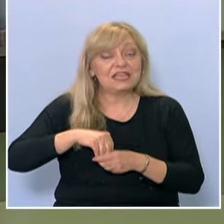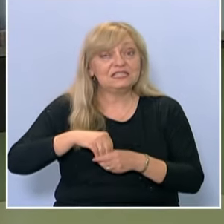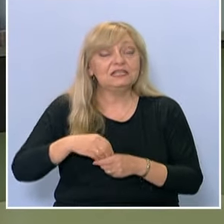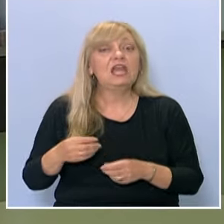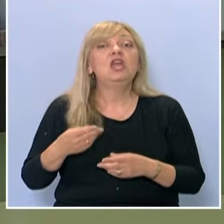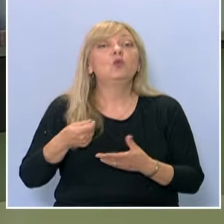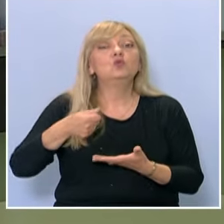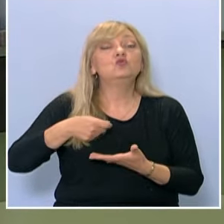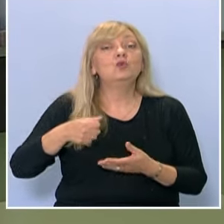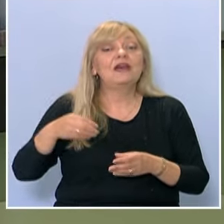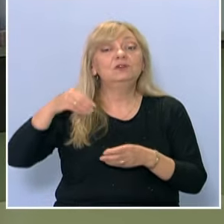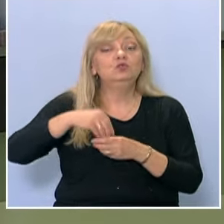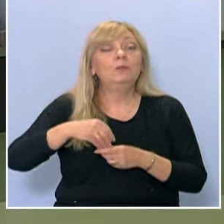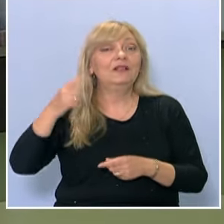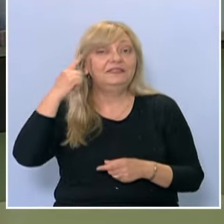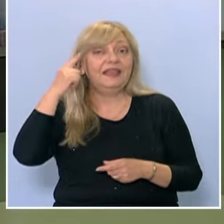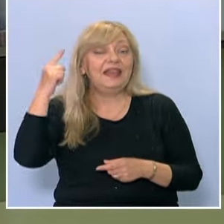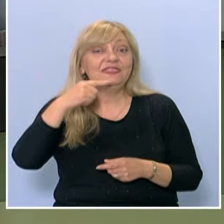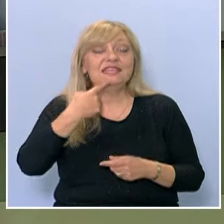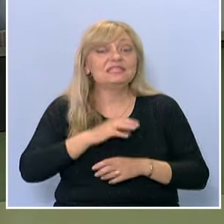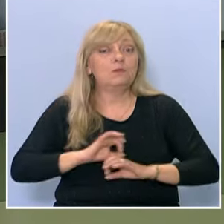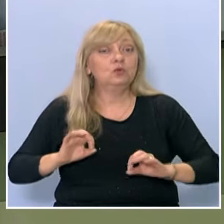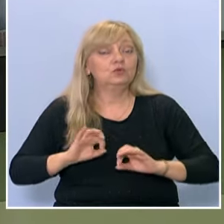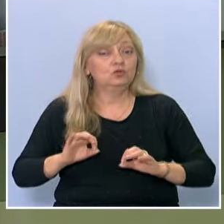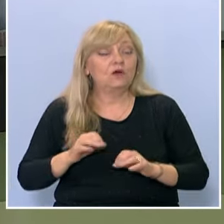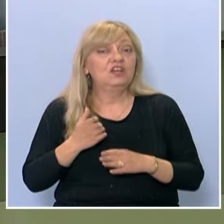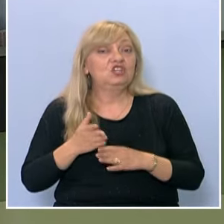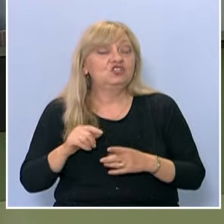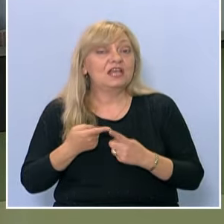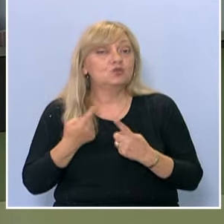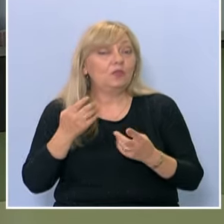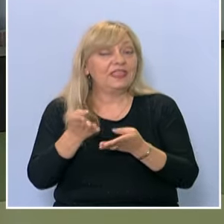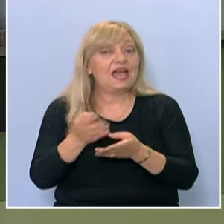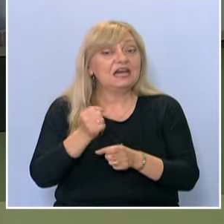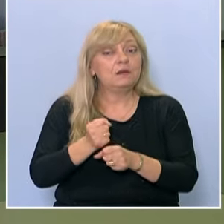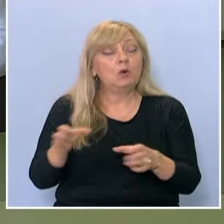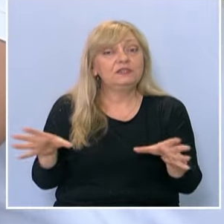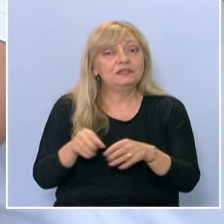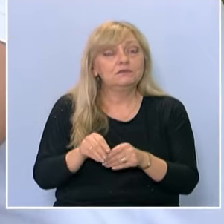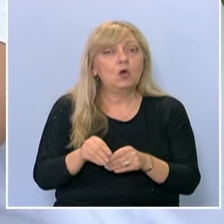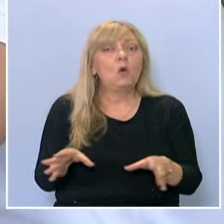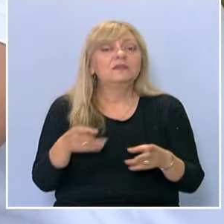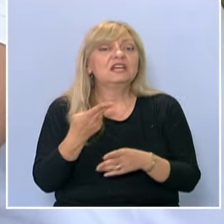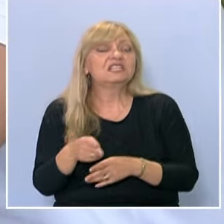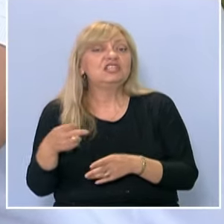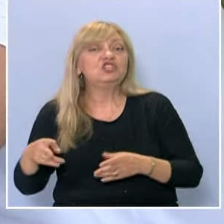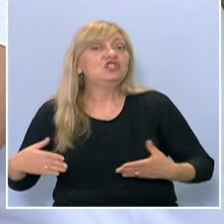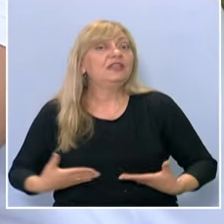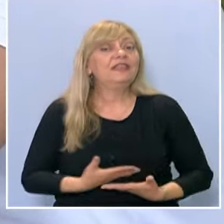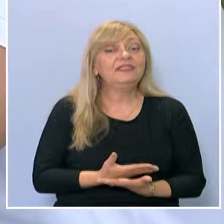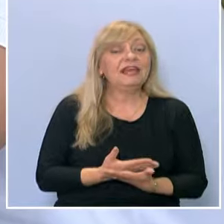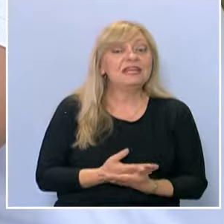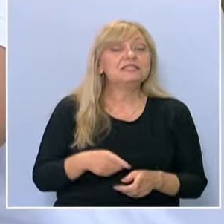подготовка, който е от голяма полза за всеки състезател. Част от тях работят и заедно, като обединяват разнопосочните си интереси. Така